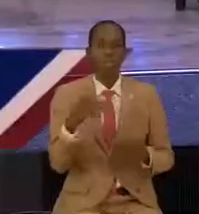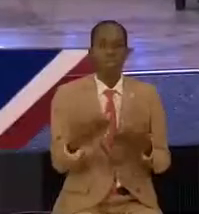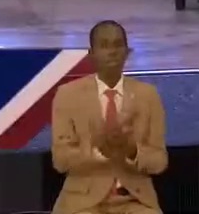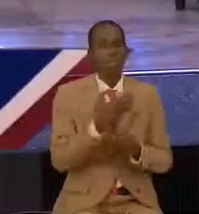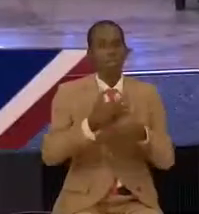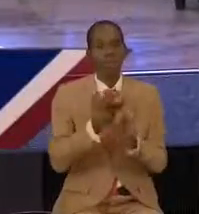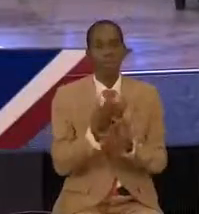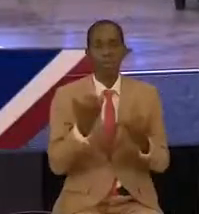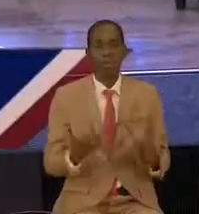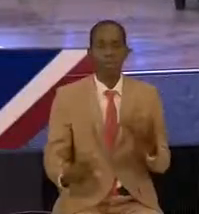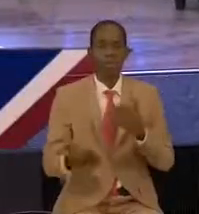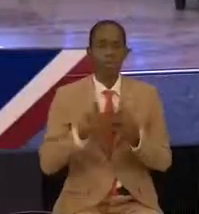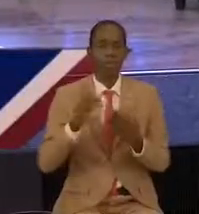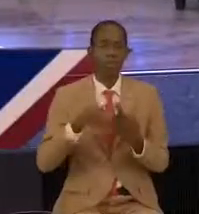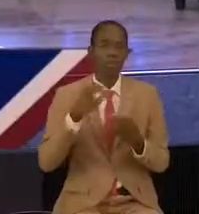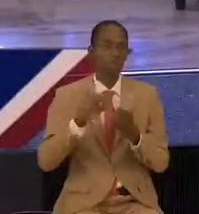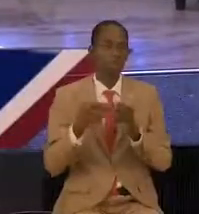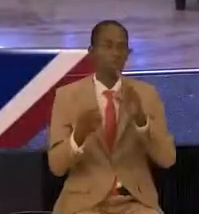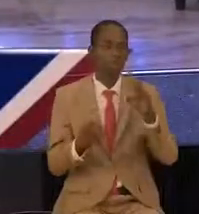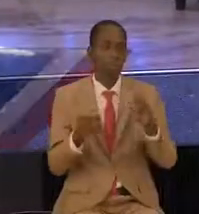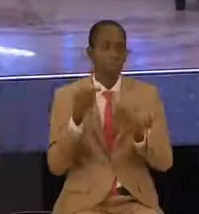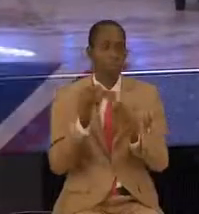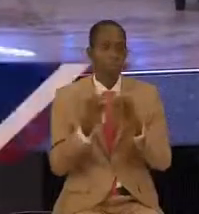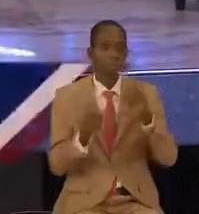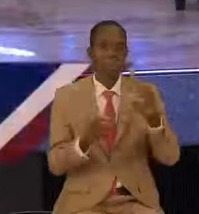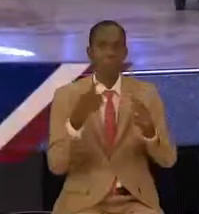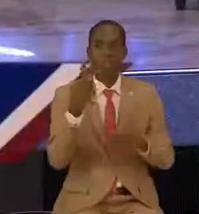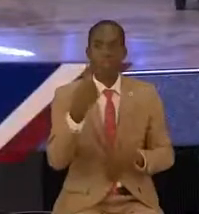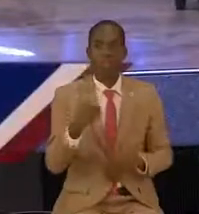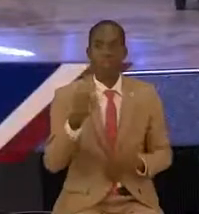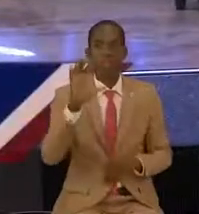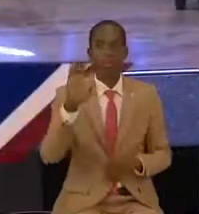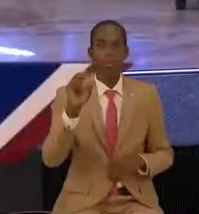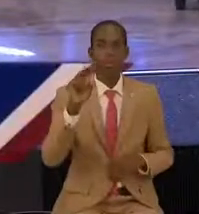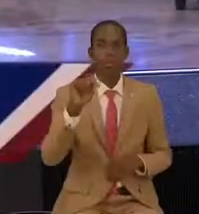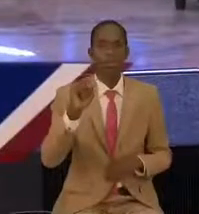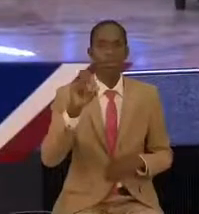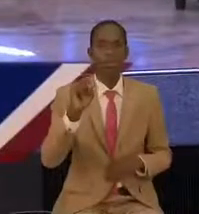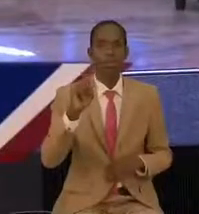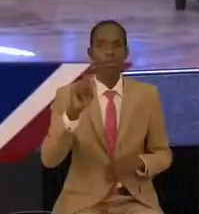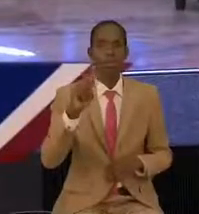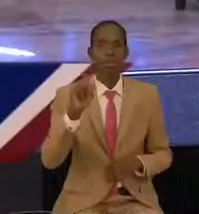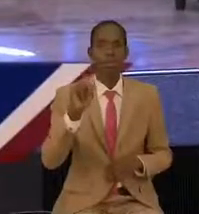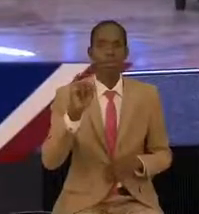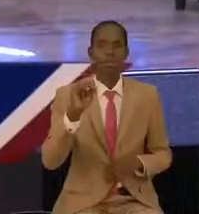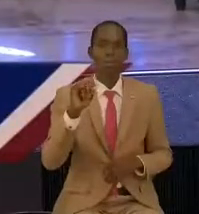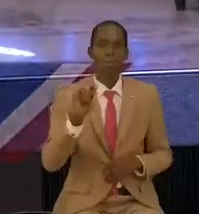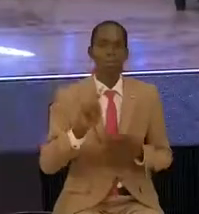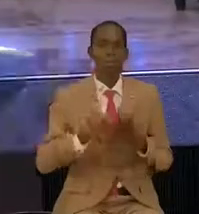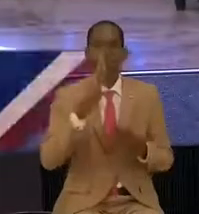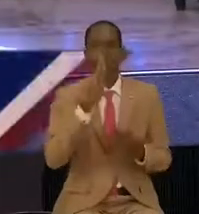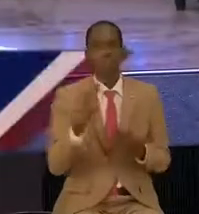la nouvelle créature. Premier point, la contrainte d'être